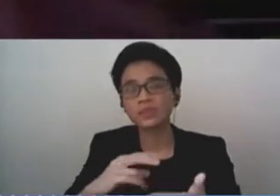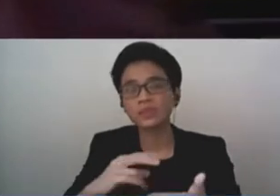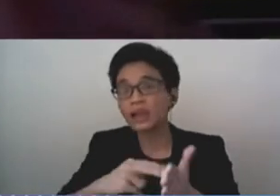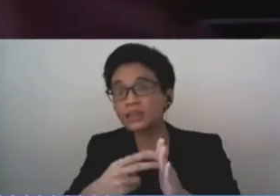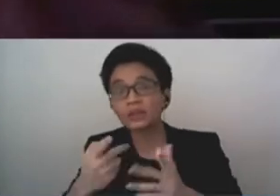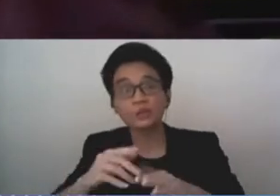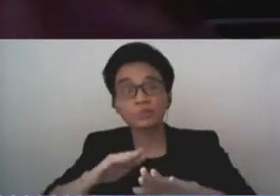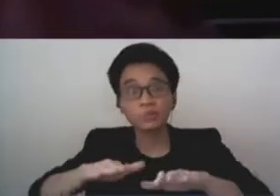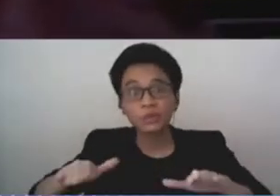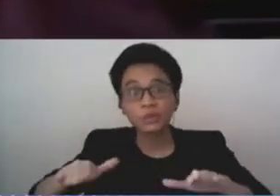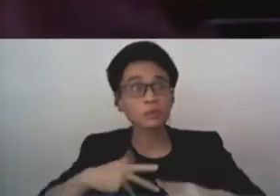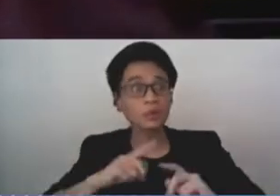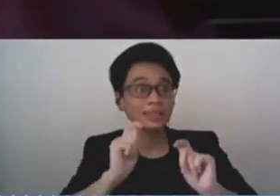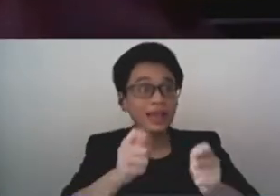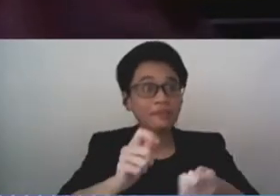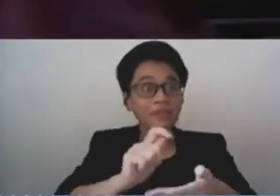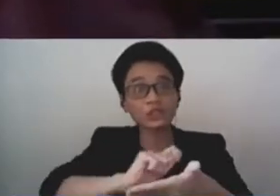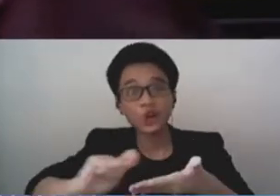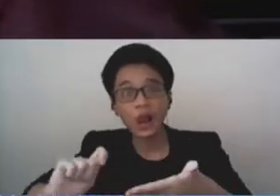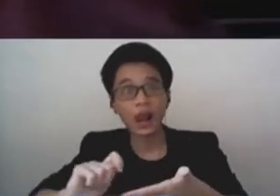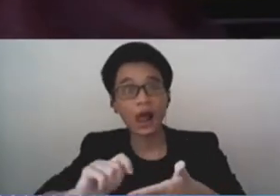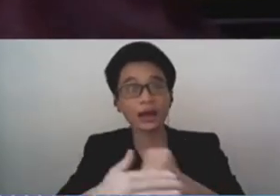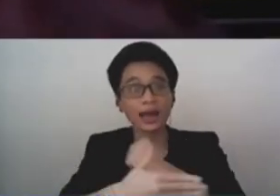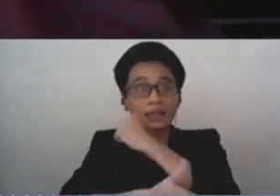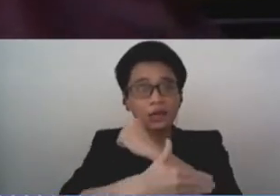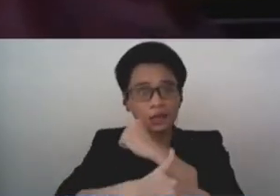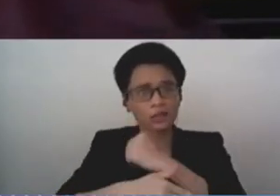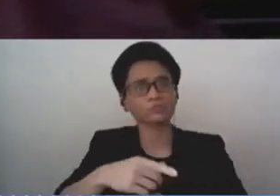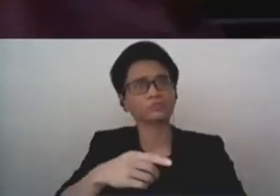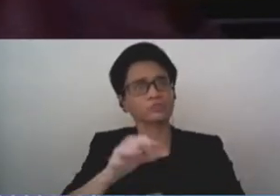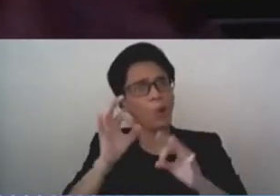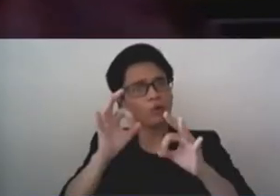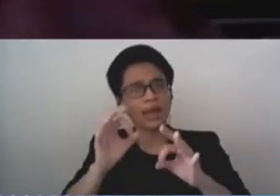masuk ke sekolah. Jadi untuk untuk DKI